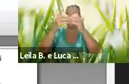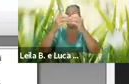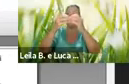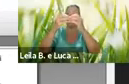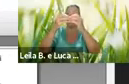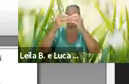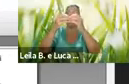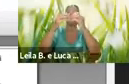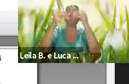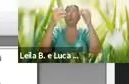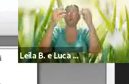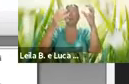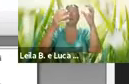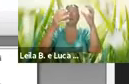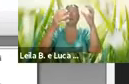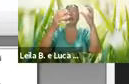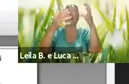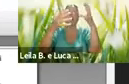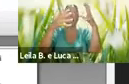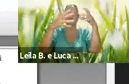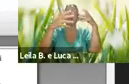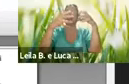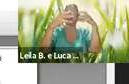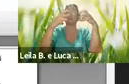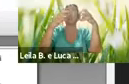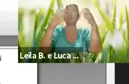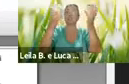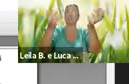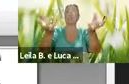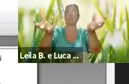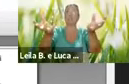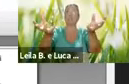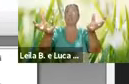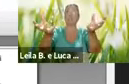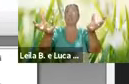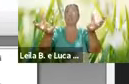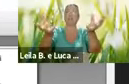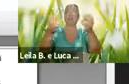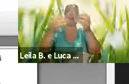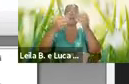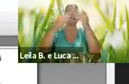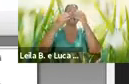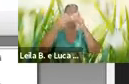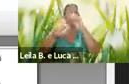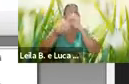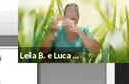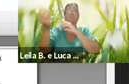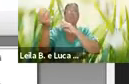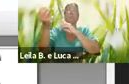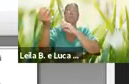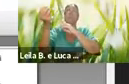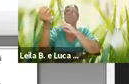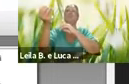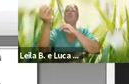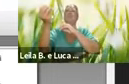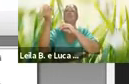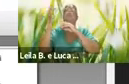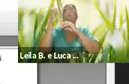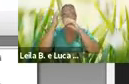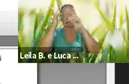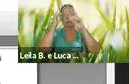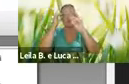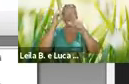questa energia portavano a una espansione tanto grande e a tante altre